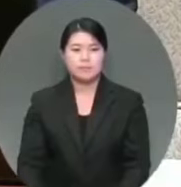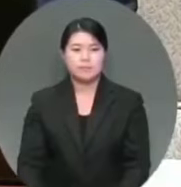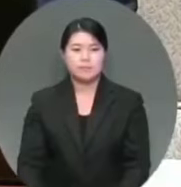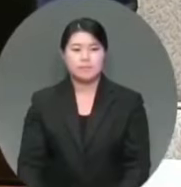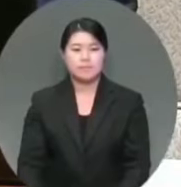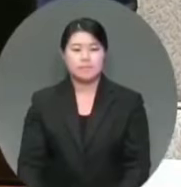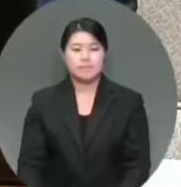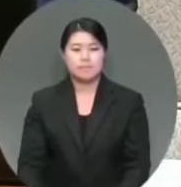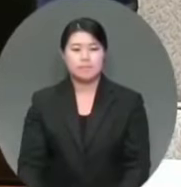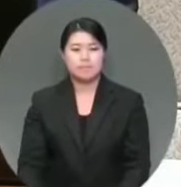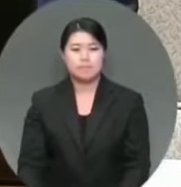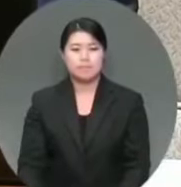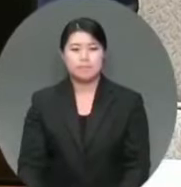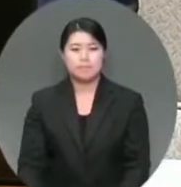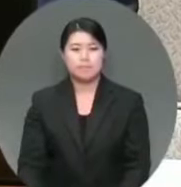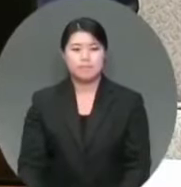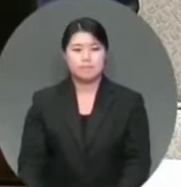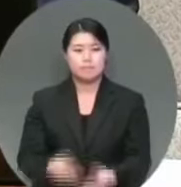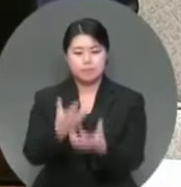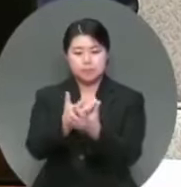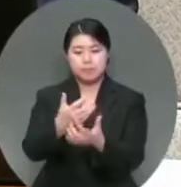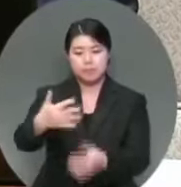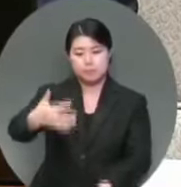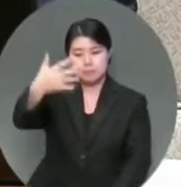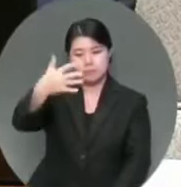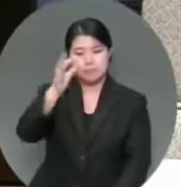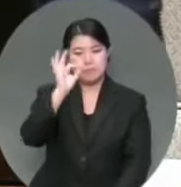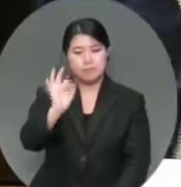질의를 하도록 하고요. 네. 자료화면 한번